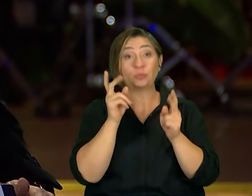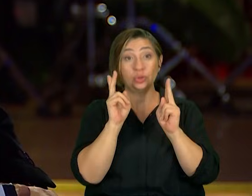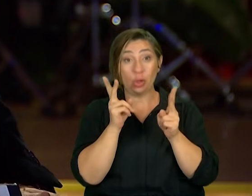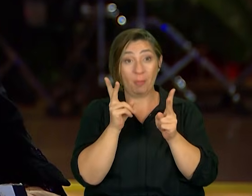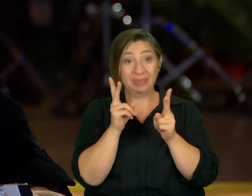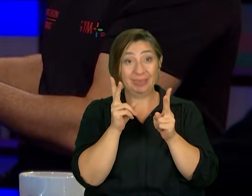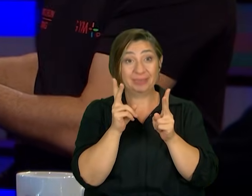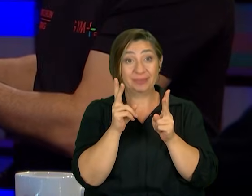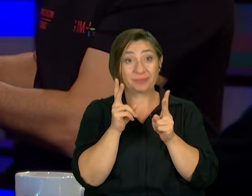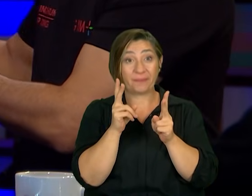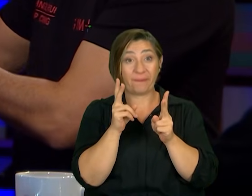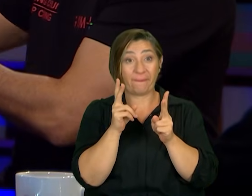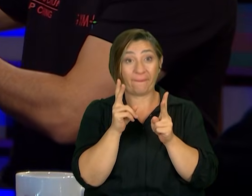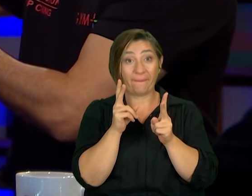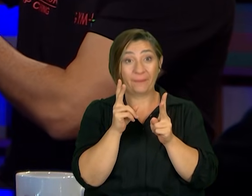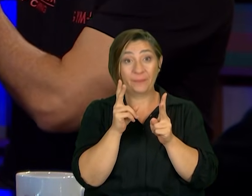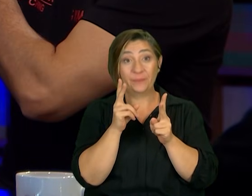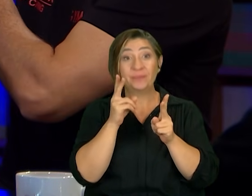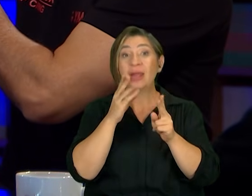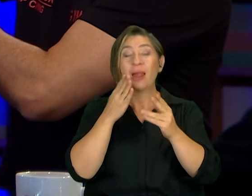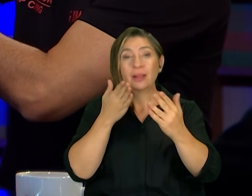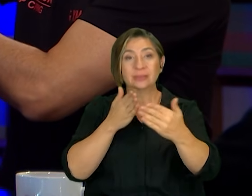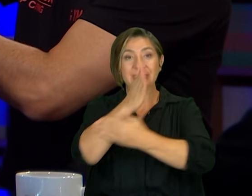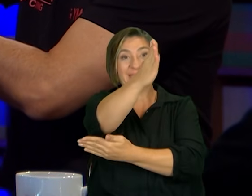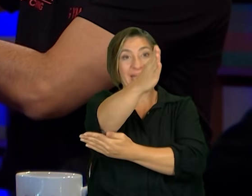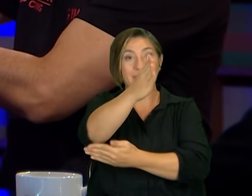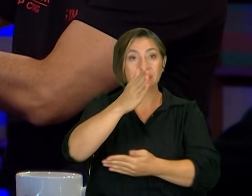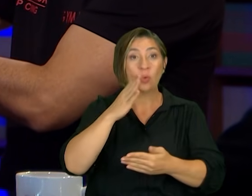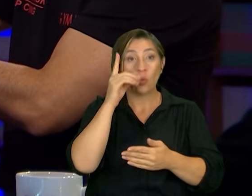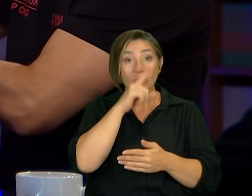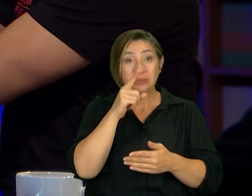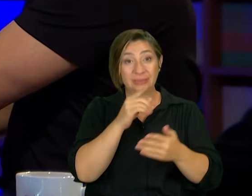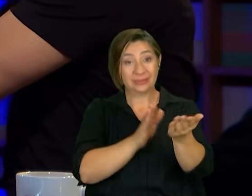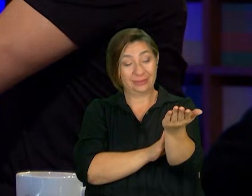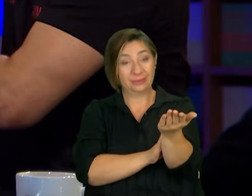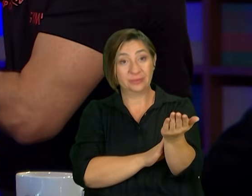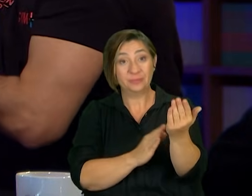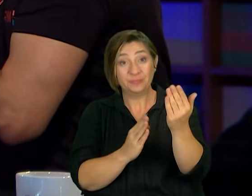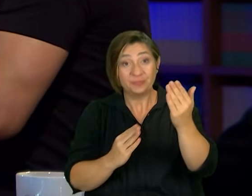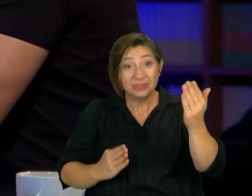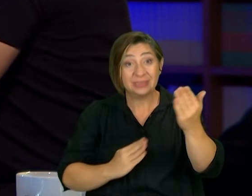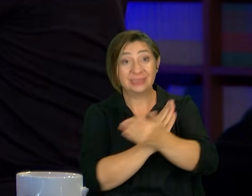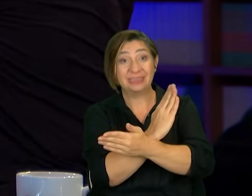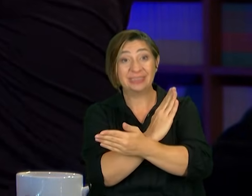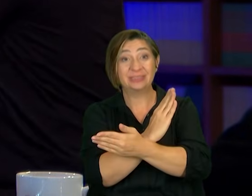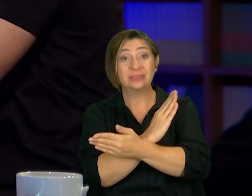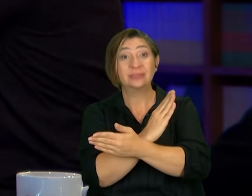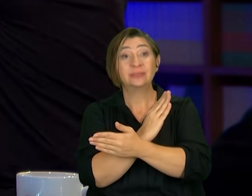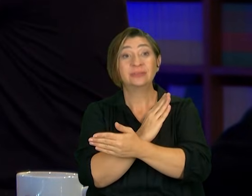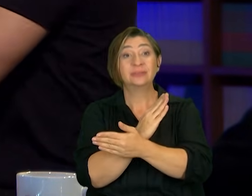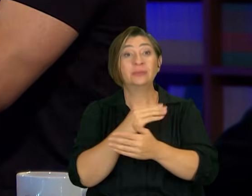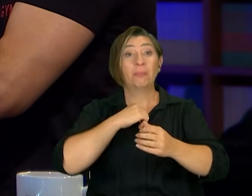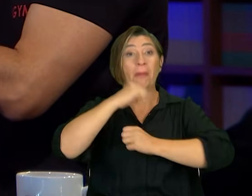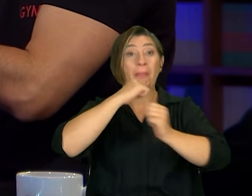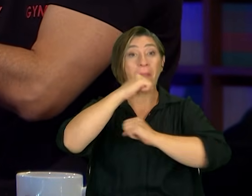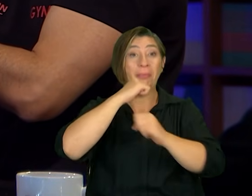Normalde en kısa yol her zaman direkt olan. O yüzden normalde eğer içeriye doğru girdiğimizde merkez açıldığı için çok